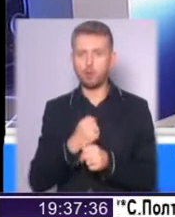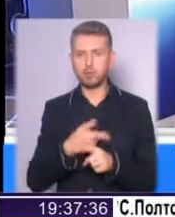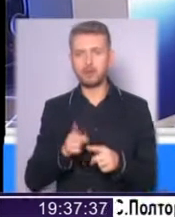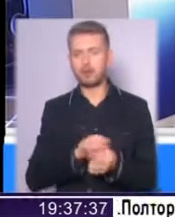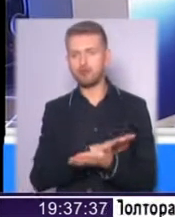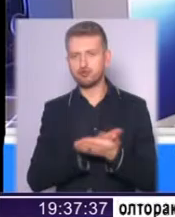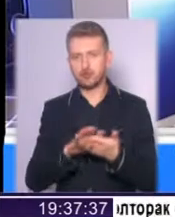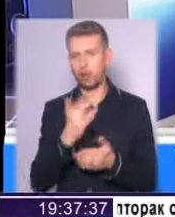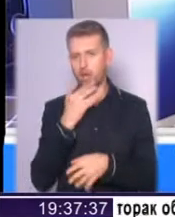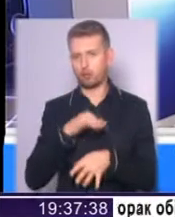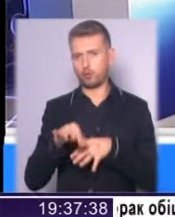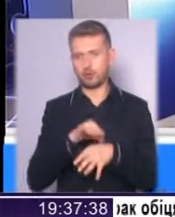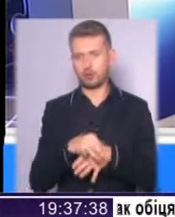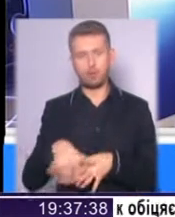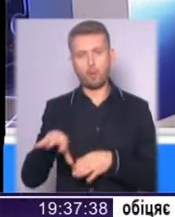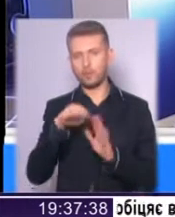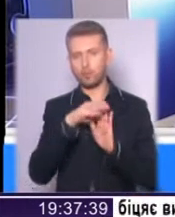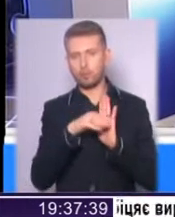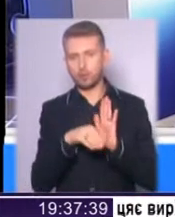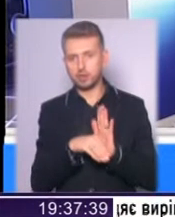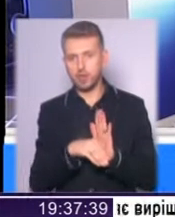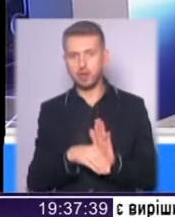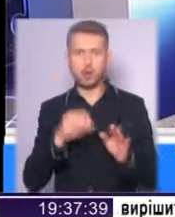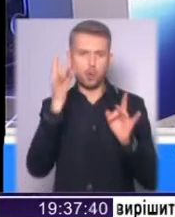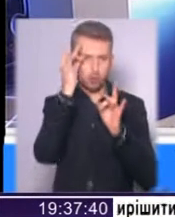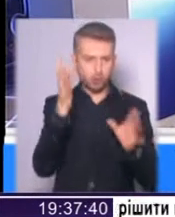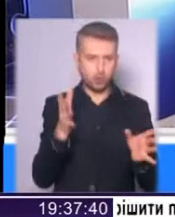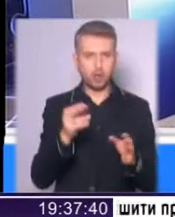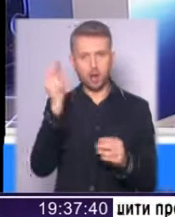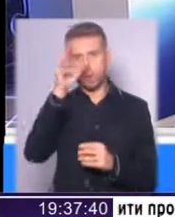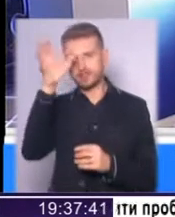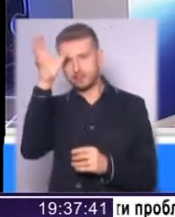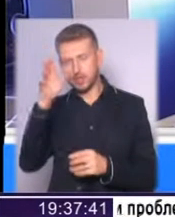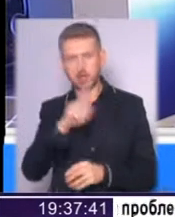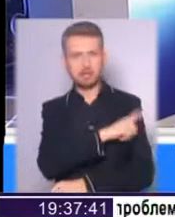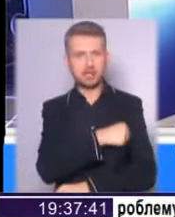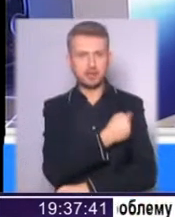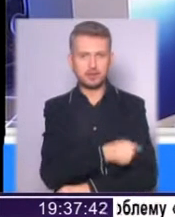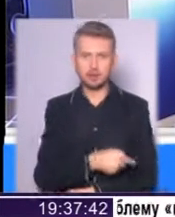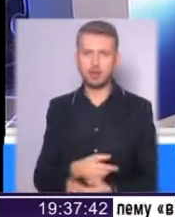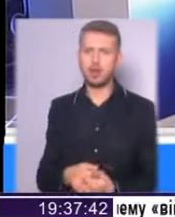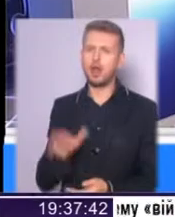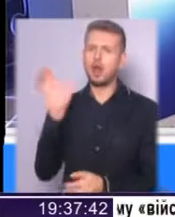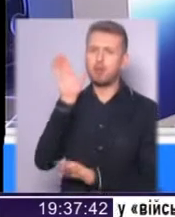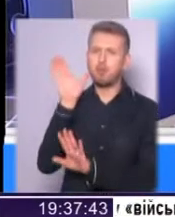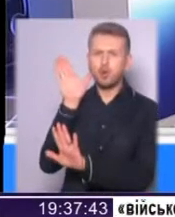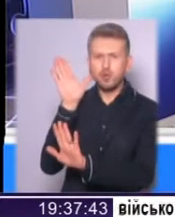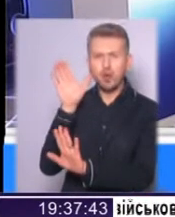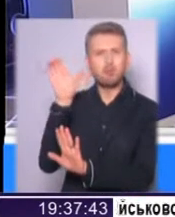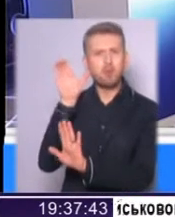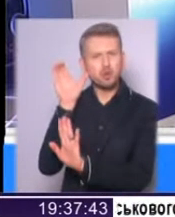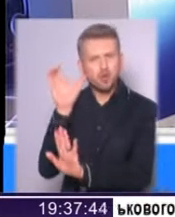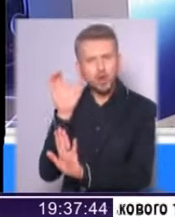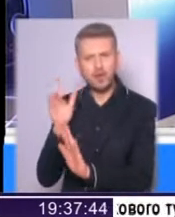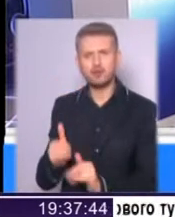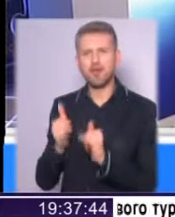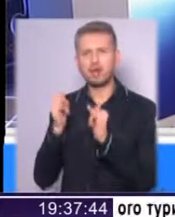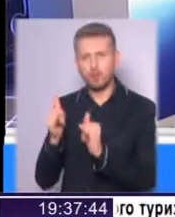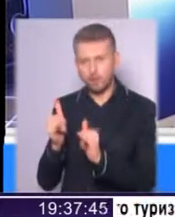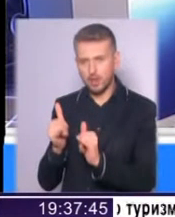ці демократи, це ж, розумієте, посилають її зовсім в інший бік. Насправді геноцид. Я абсолютно